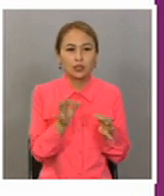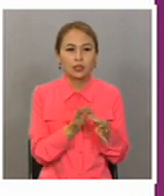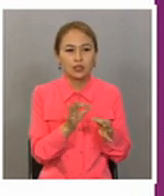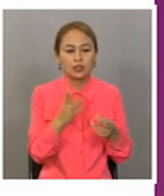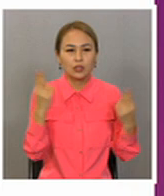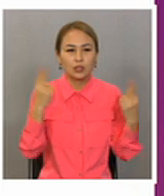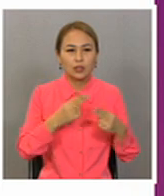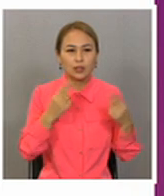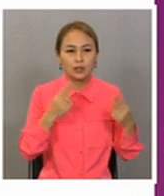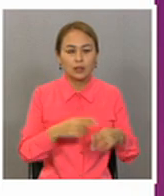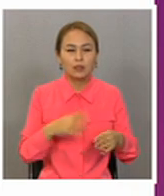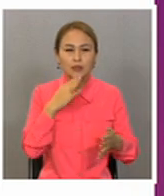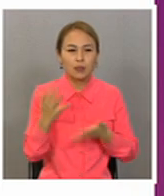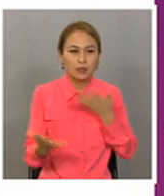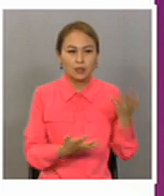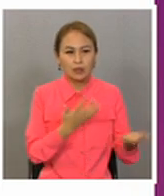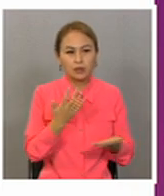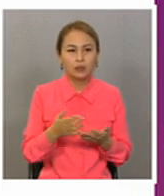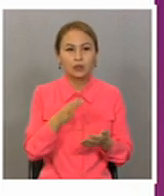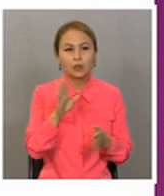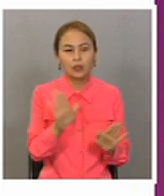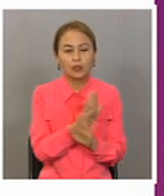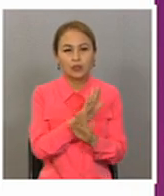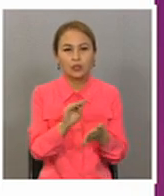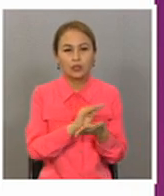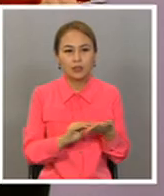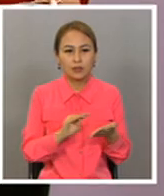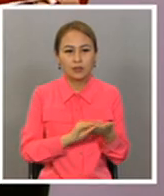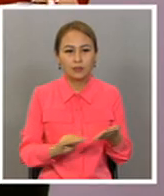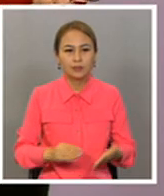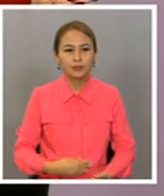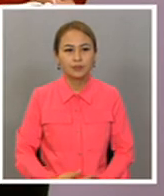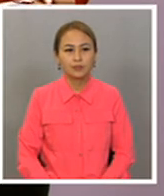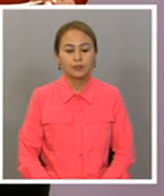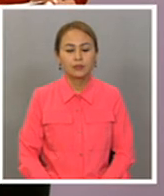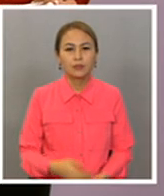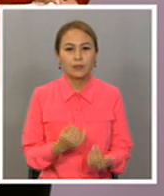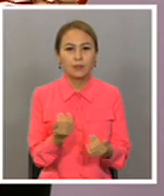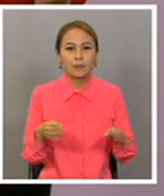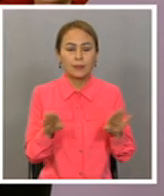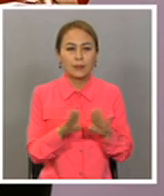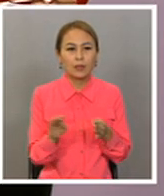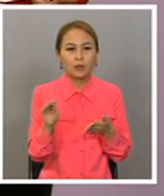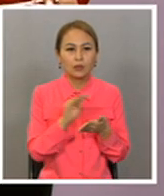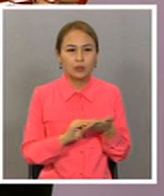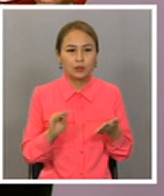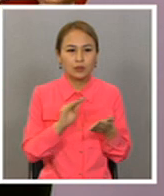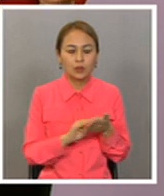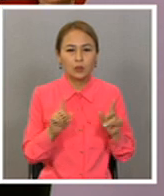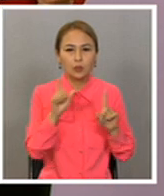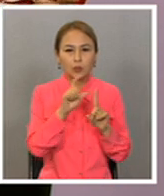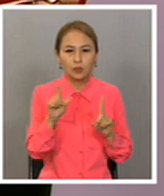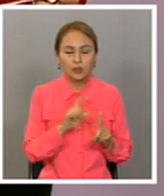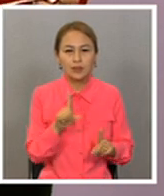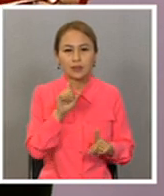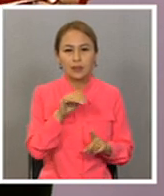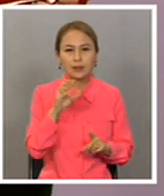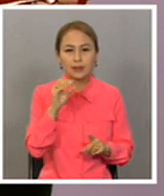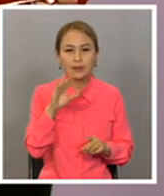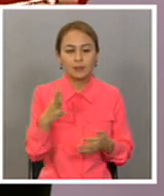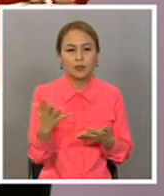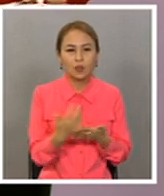кенші жерді қазады, ақын өлең жазады. Ал енді бұл өлеңнен туынды зат есімдерді табыңдаршы.